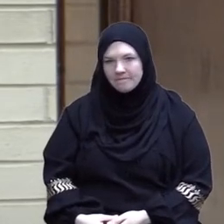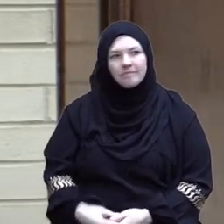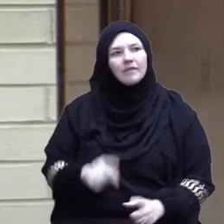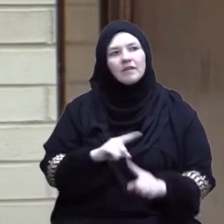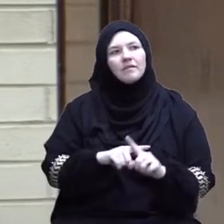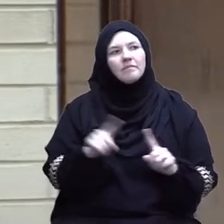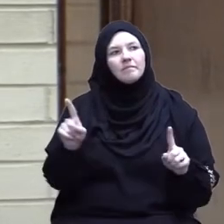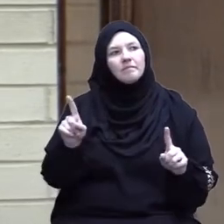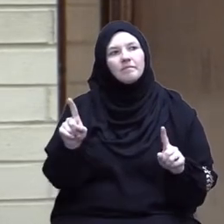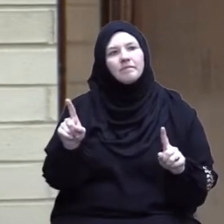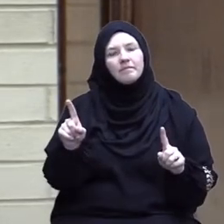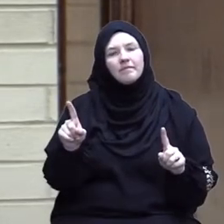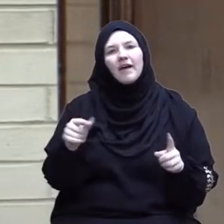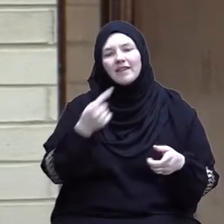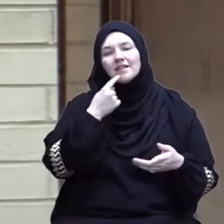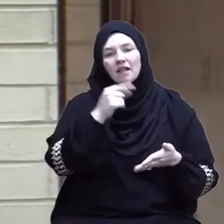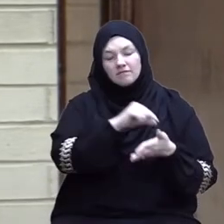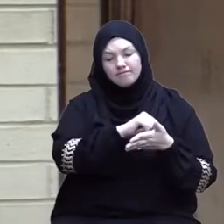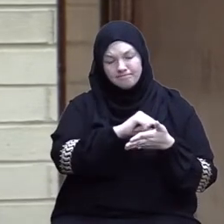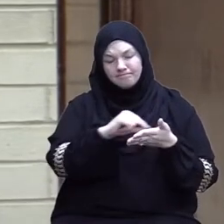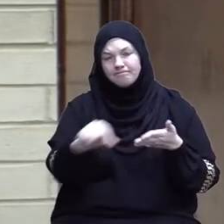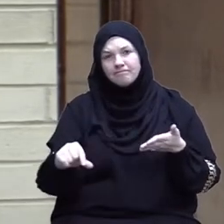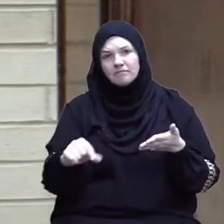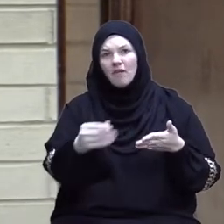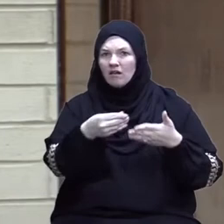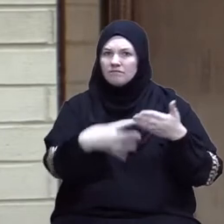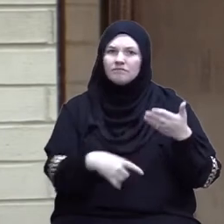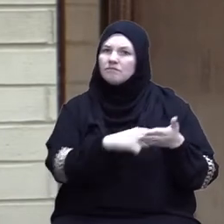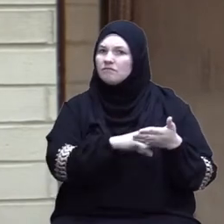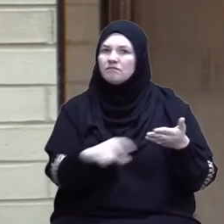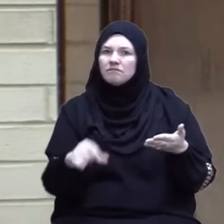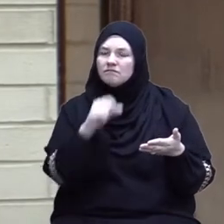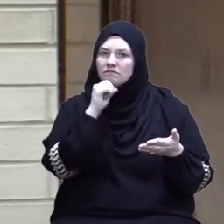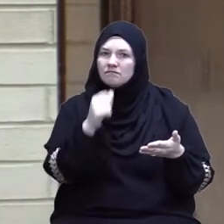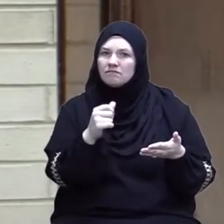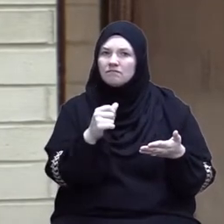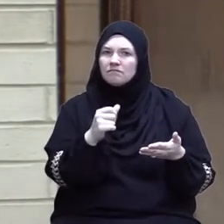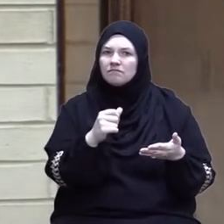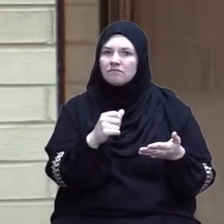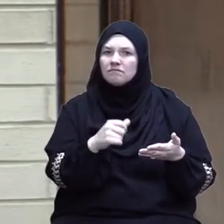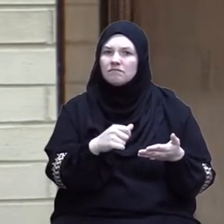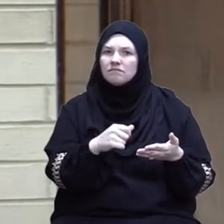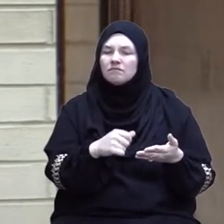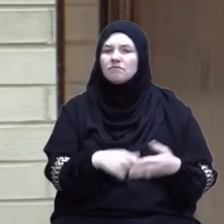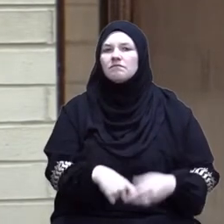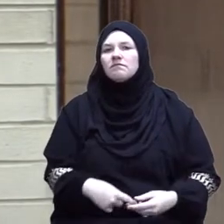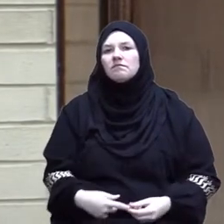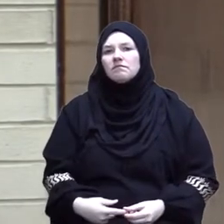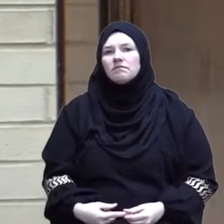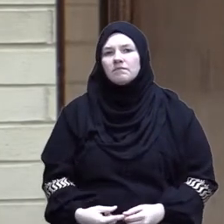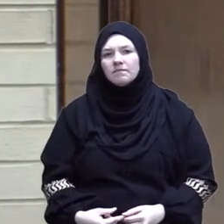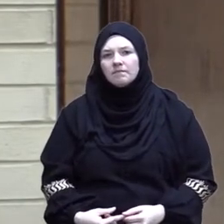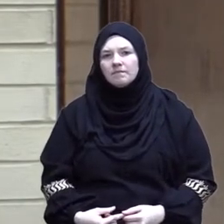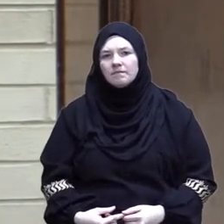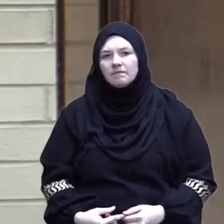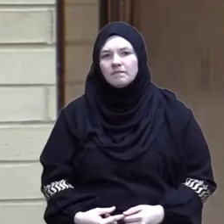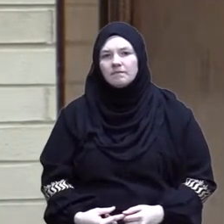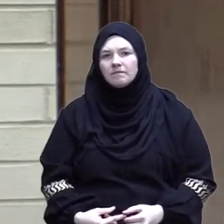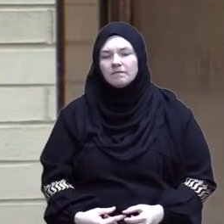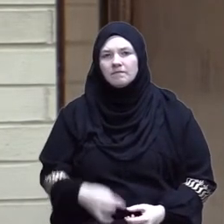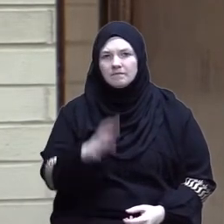they don't cite the rest of the ayah. The rest of the ayah is, حَتَّى تَعْلَمُوا مَا